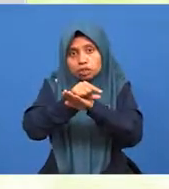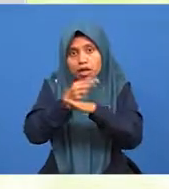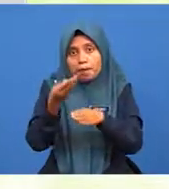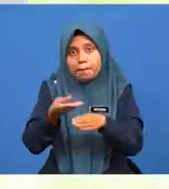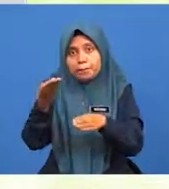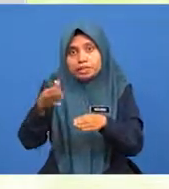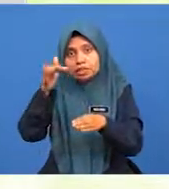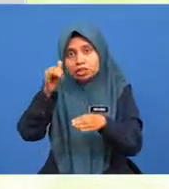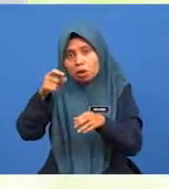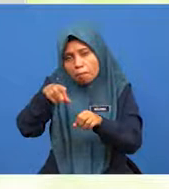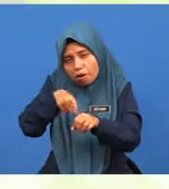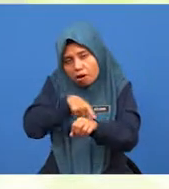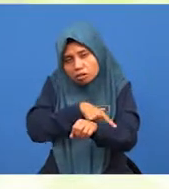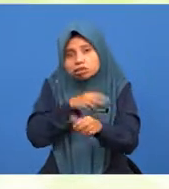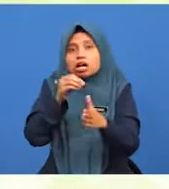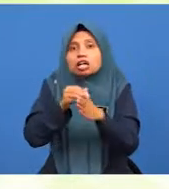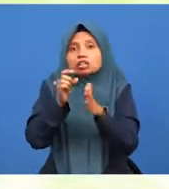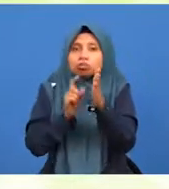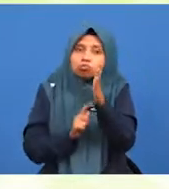yang panjang atau tinggi.